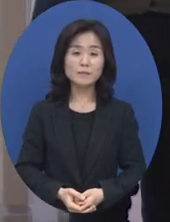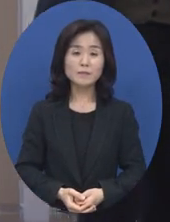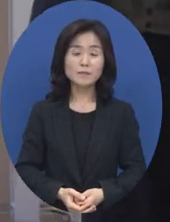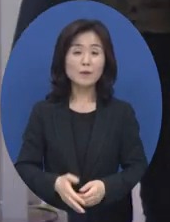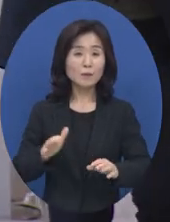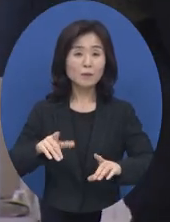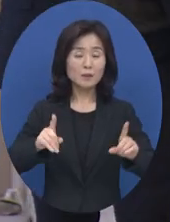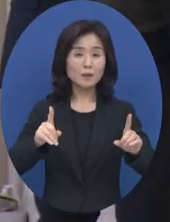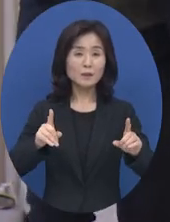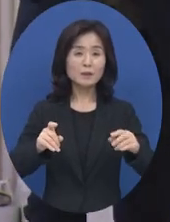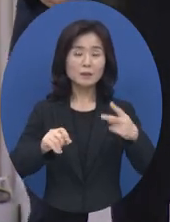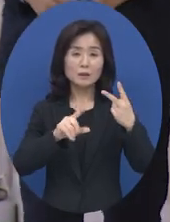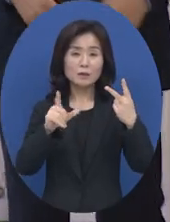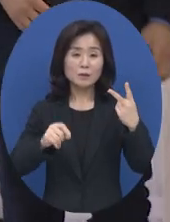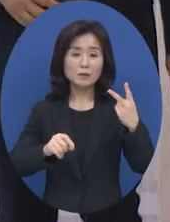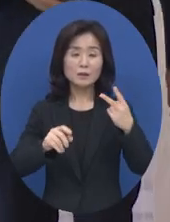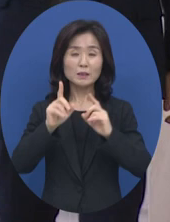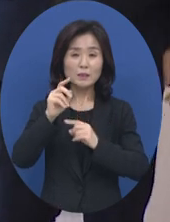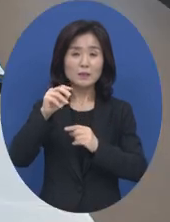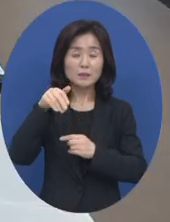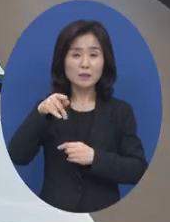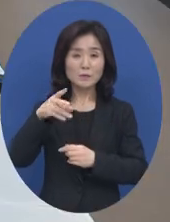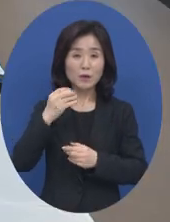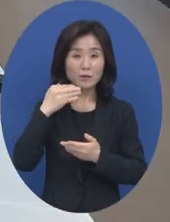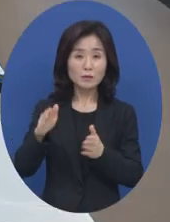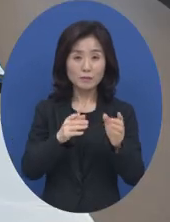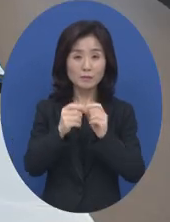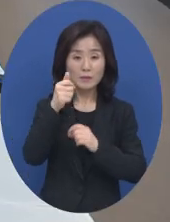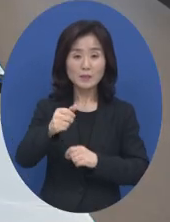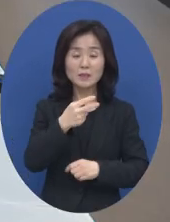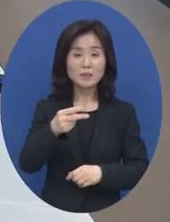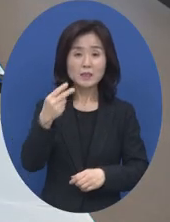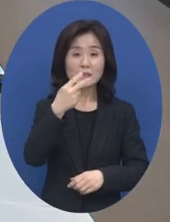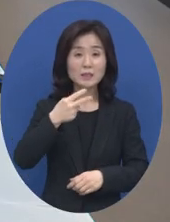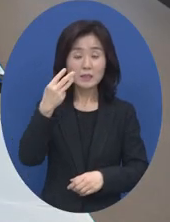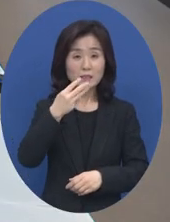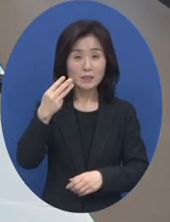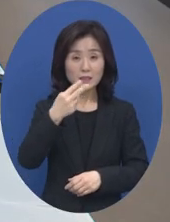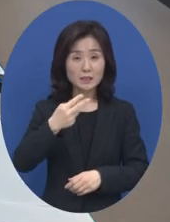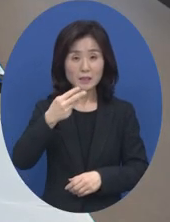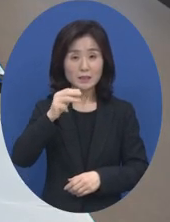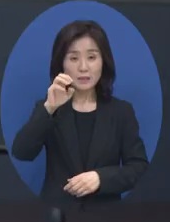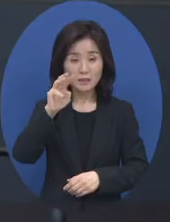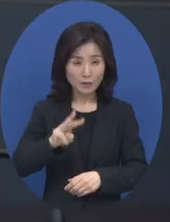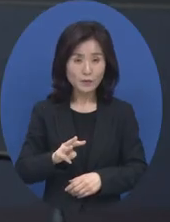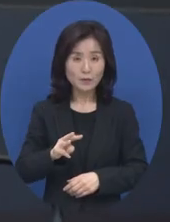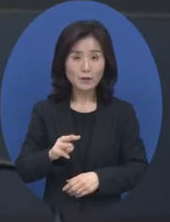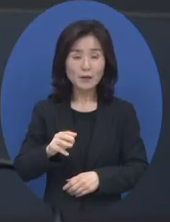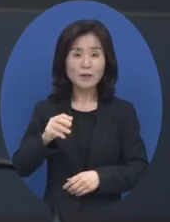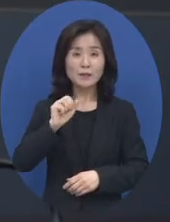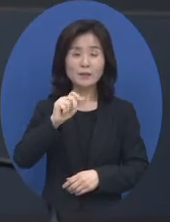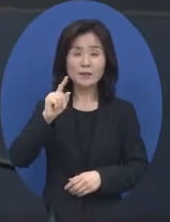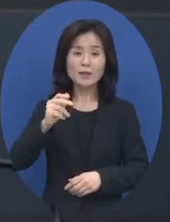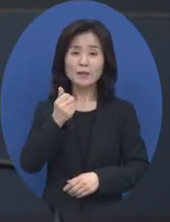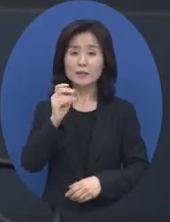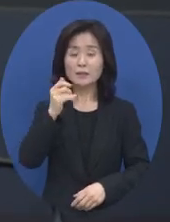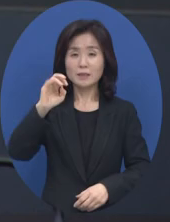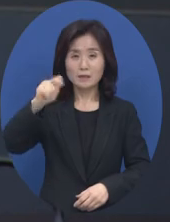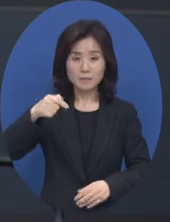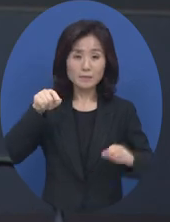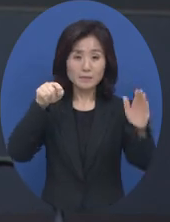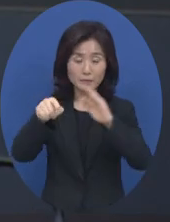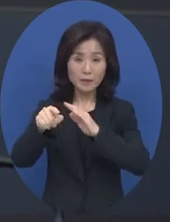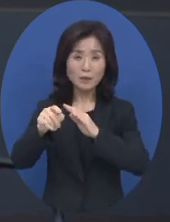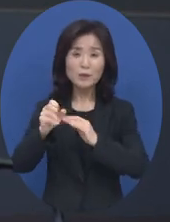올해 2월 이재명 경기도지사는 이천 SK 하이닉스를 직접 찾았습니다. SK 하이닉스의 용인 반도체